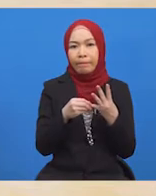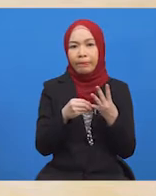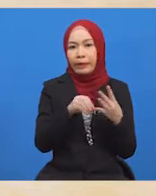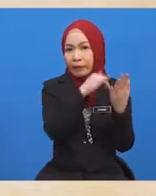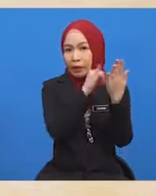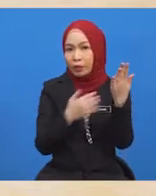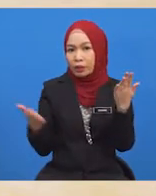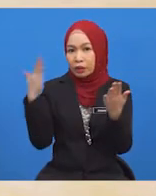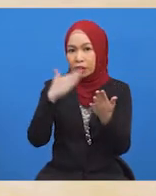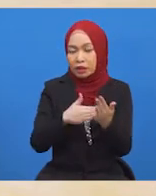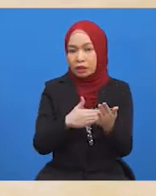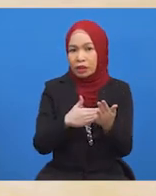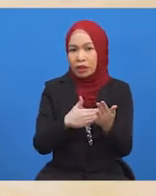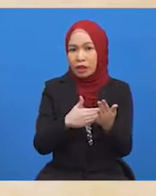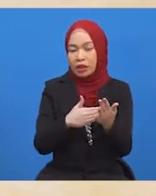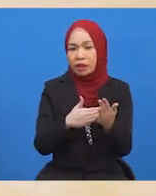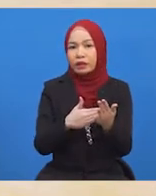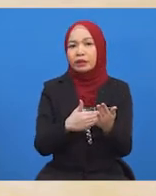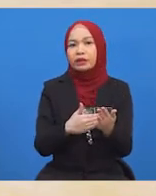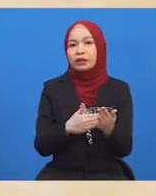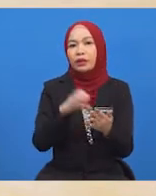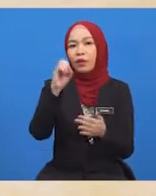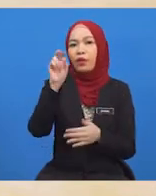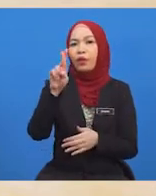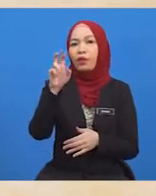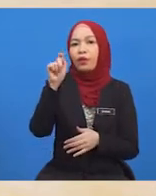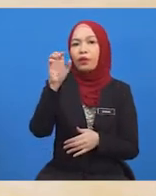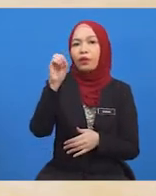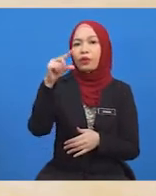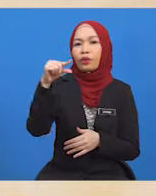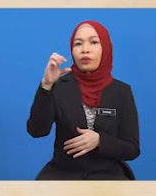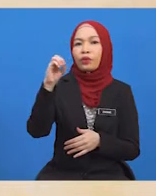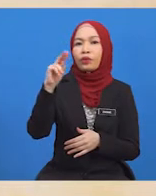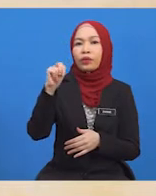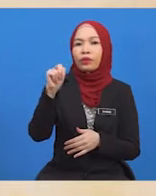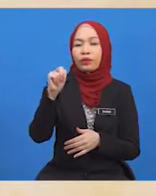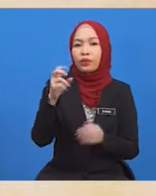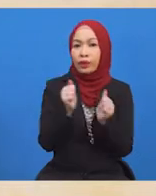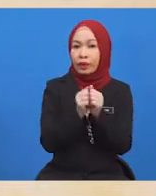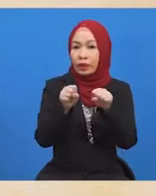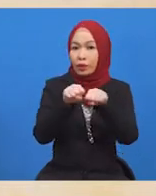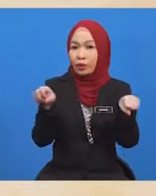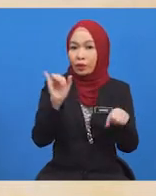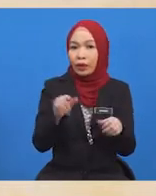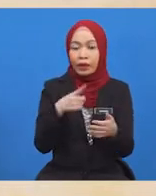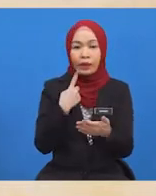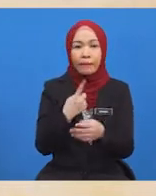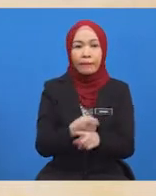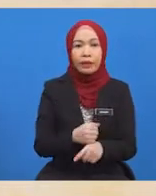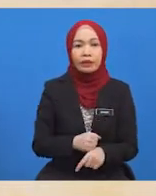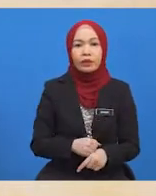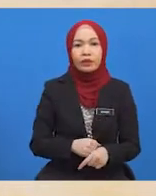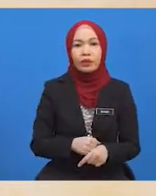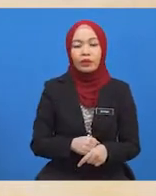lukis semula uncuran ortogon tersebut dengan ukuran yang sebenar.